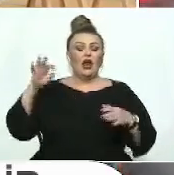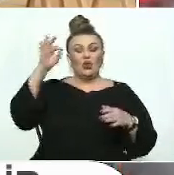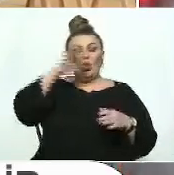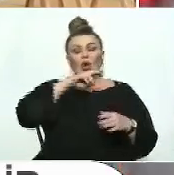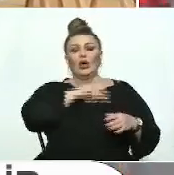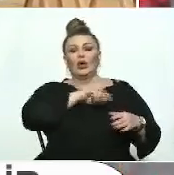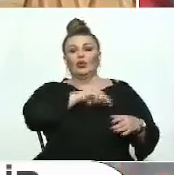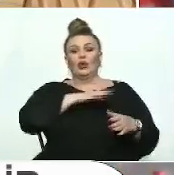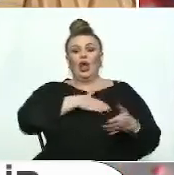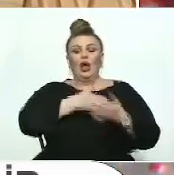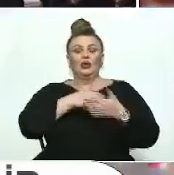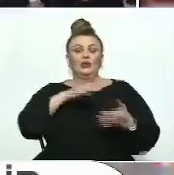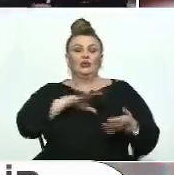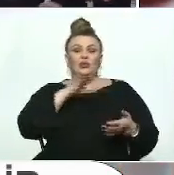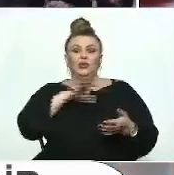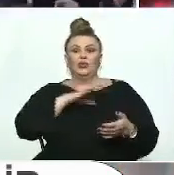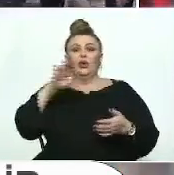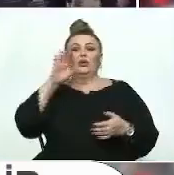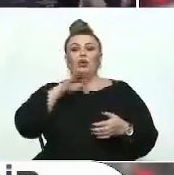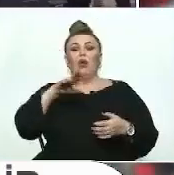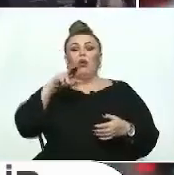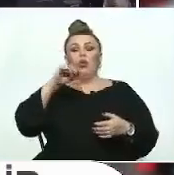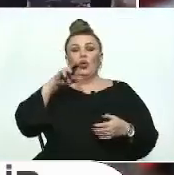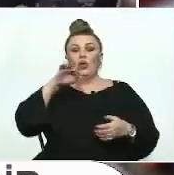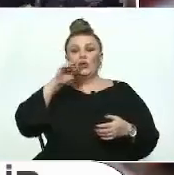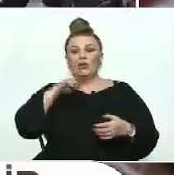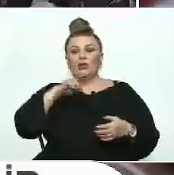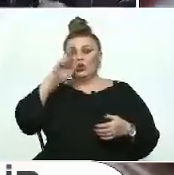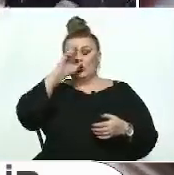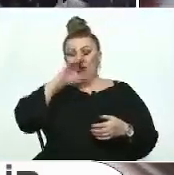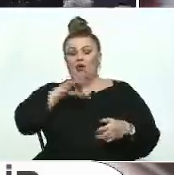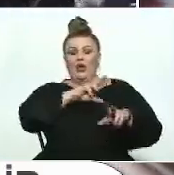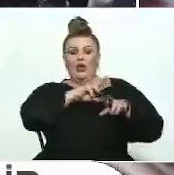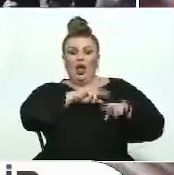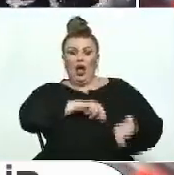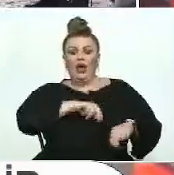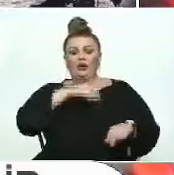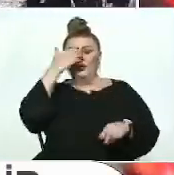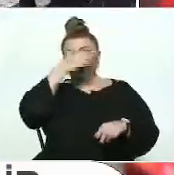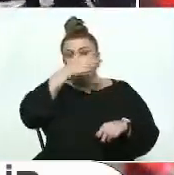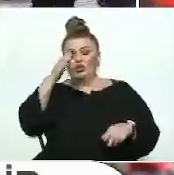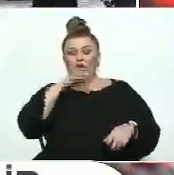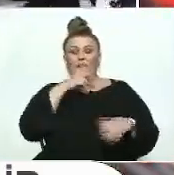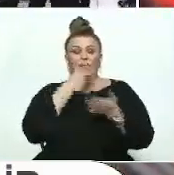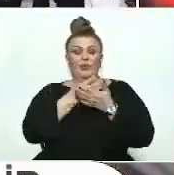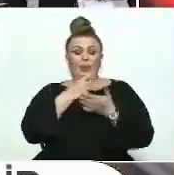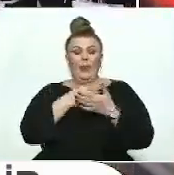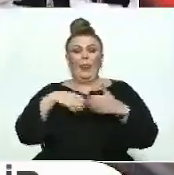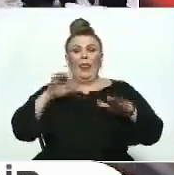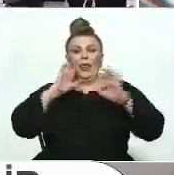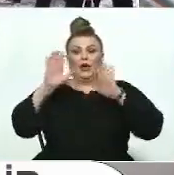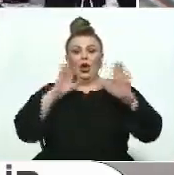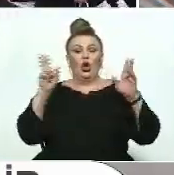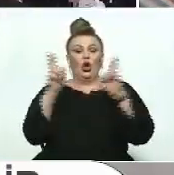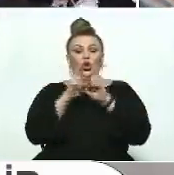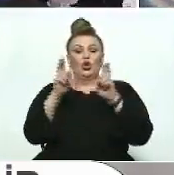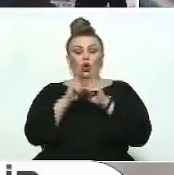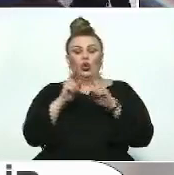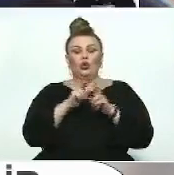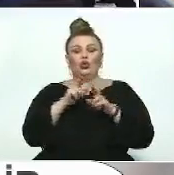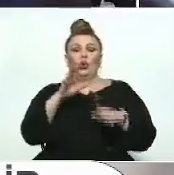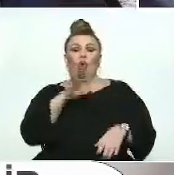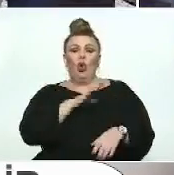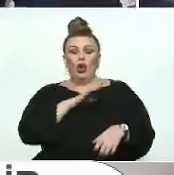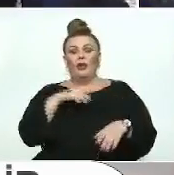olunub. Rusiya Federasiyasının prezidenti Vladimir Putin dövlət xadimləri və ictimaiyyət nümayəndələri ilə görüşü yer